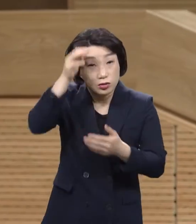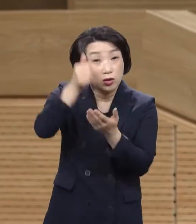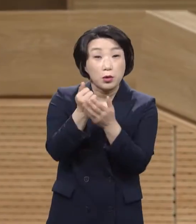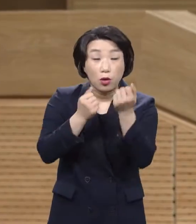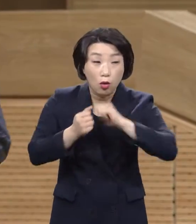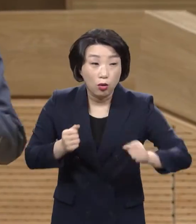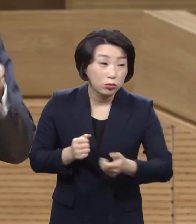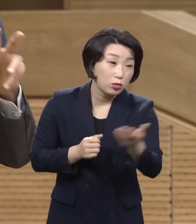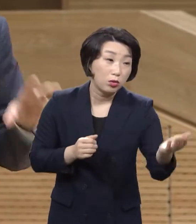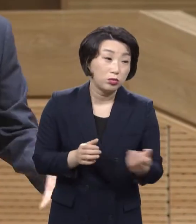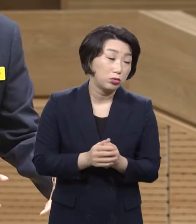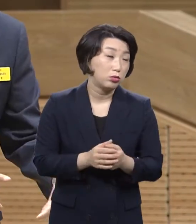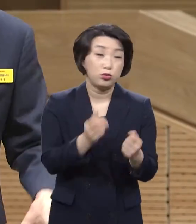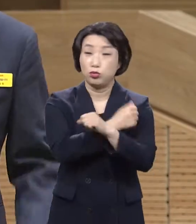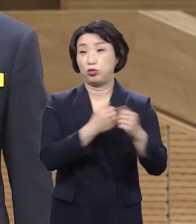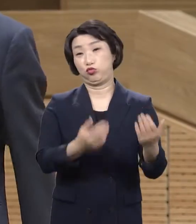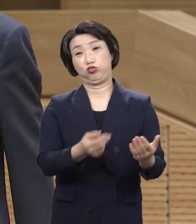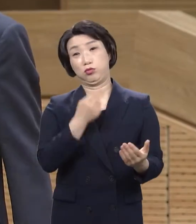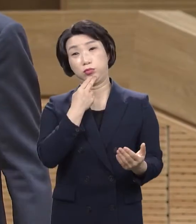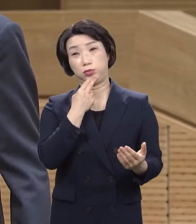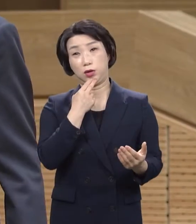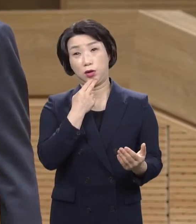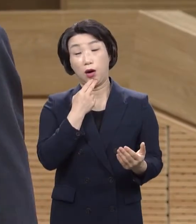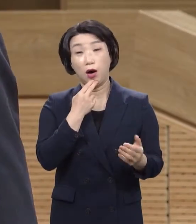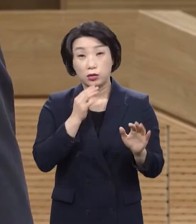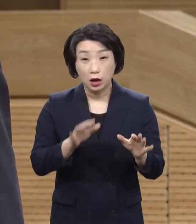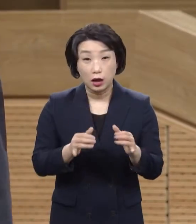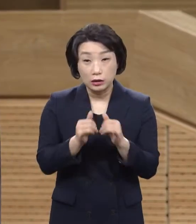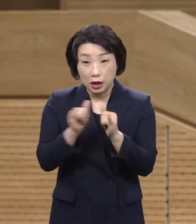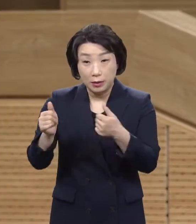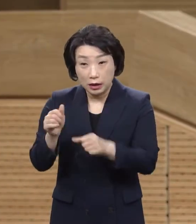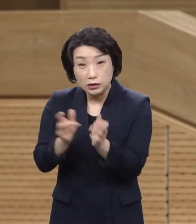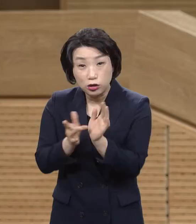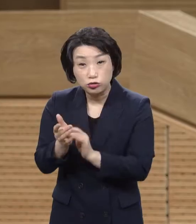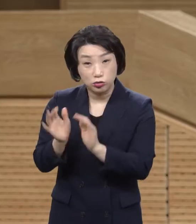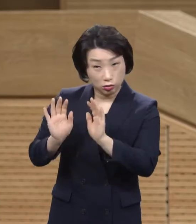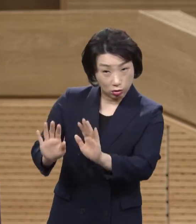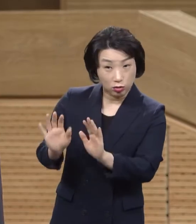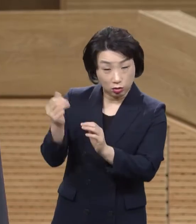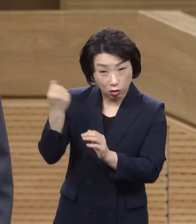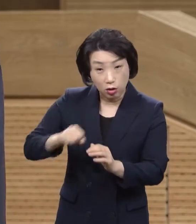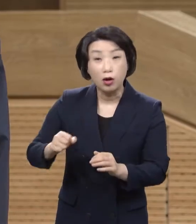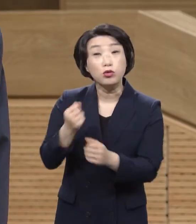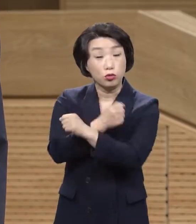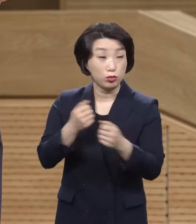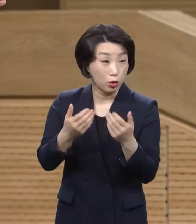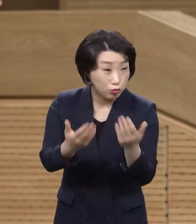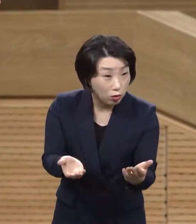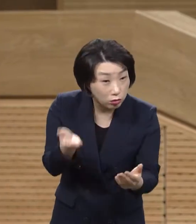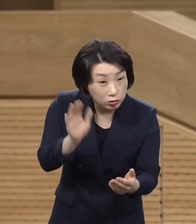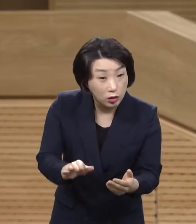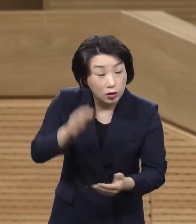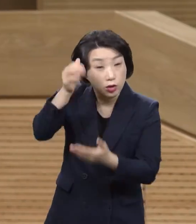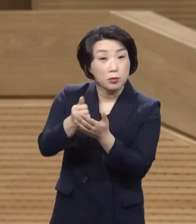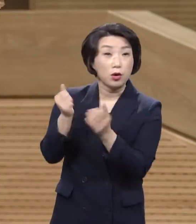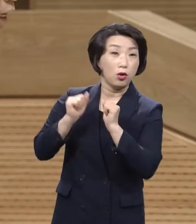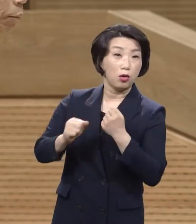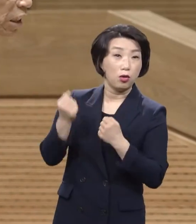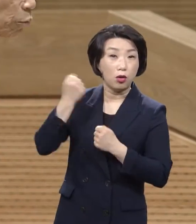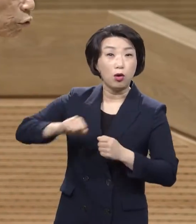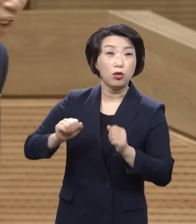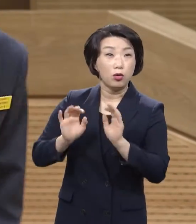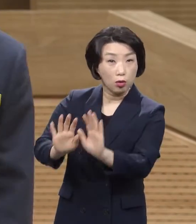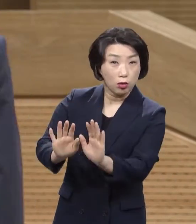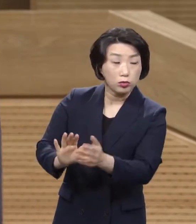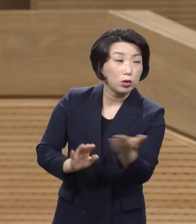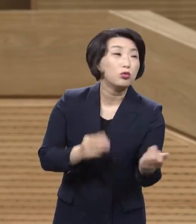성령의 거역도 사함받지 못해. 인자를 거역하면 사함받아도 성령을 거역하면